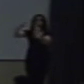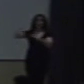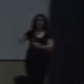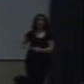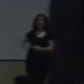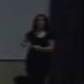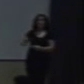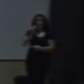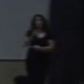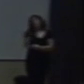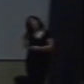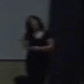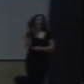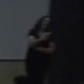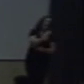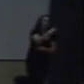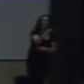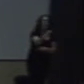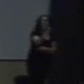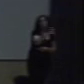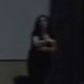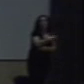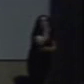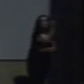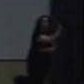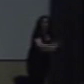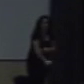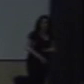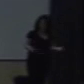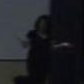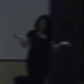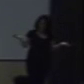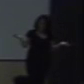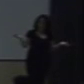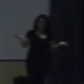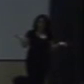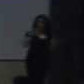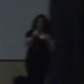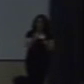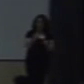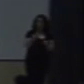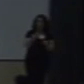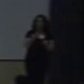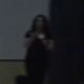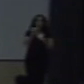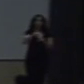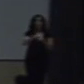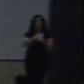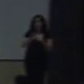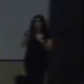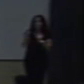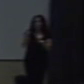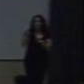Generalitat que em deia, escolta, com és que el que passa a Líbia és tan important i els mitjans no en parlen. Em deia